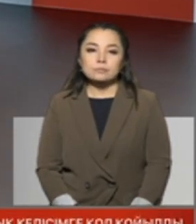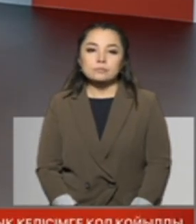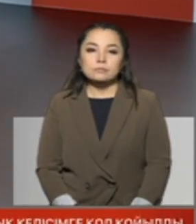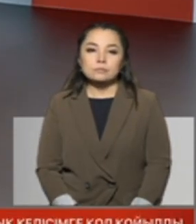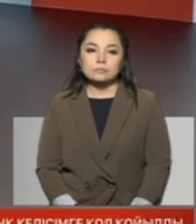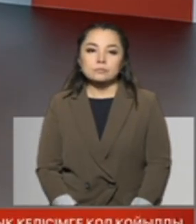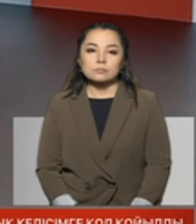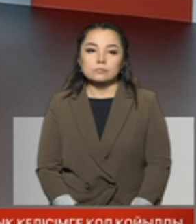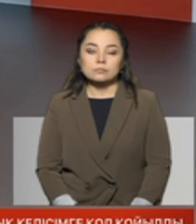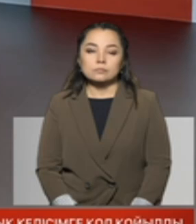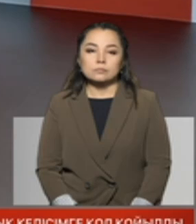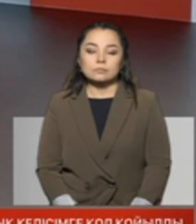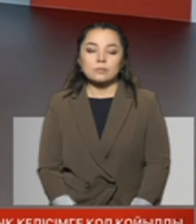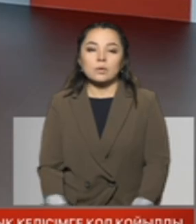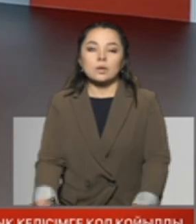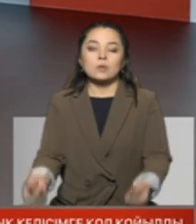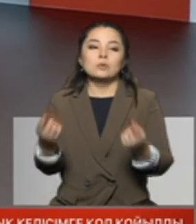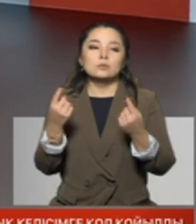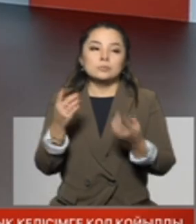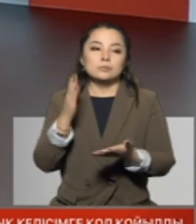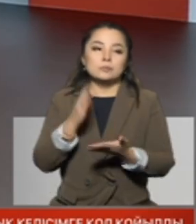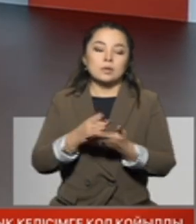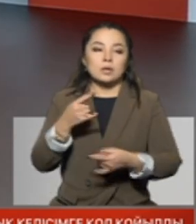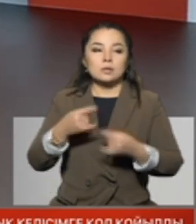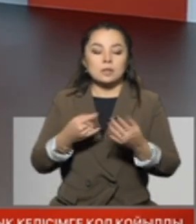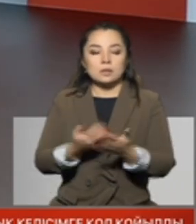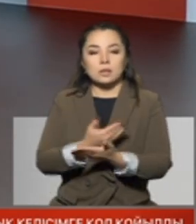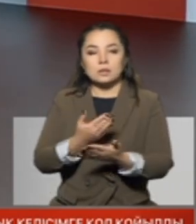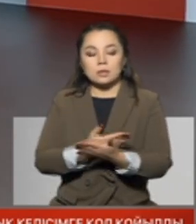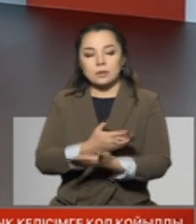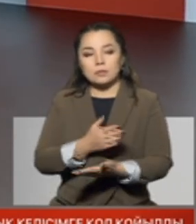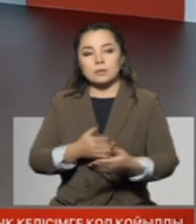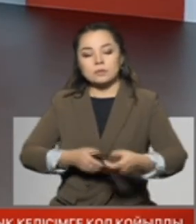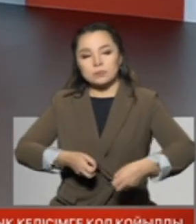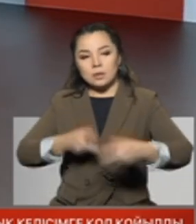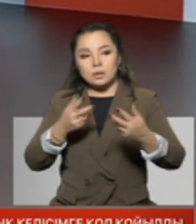Рахмет әріптес. Айта өтейін, Ұлан Батырдан тікелей қосылып мән-жайды баяндаған Шерхан Жамбылұлы.